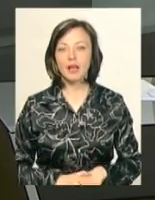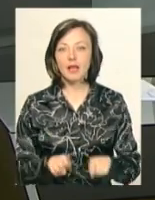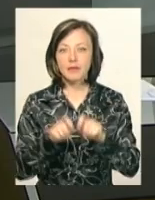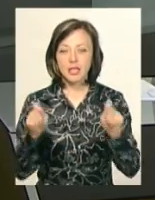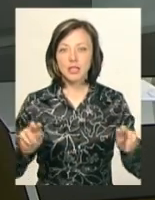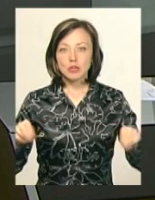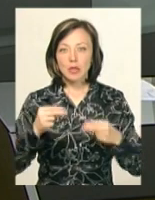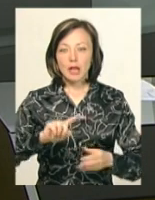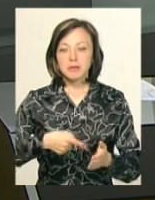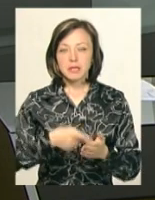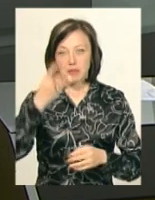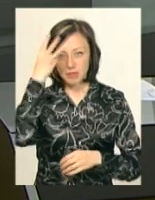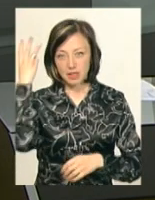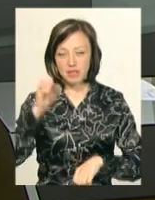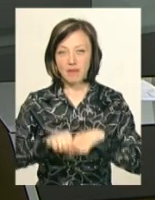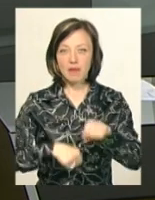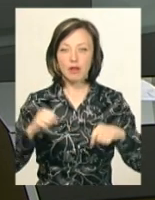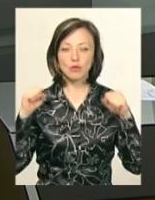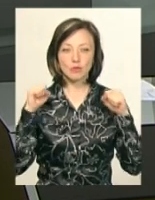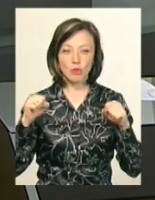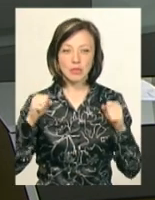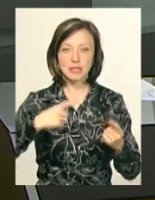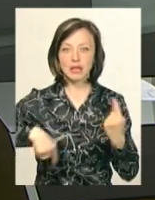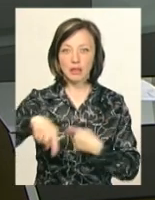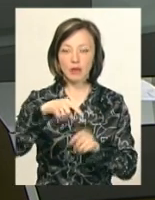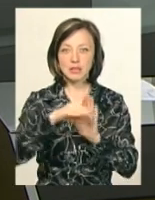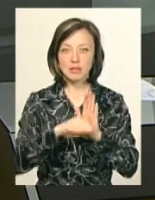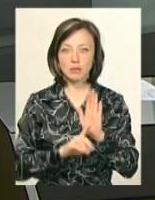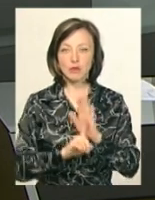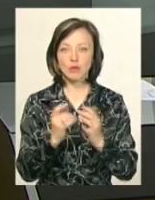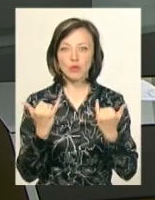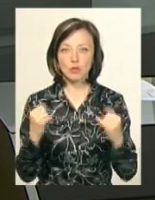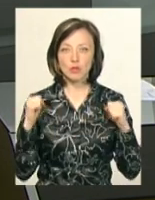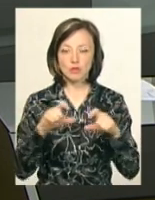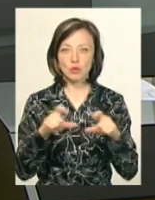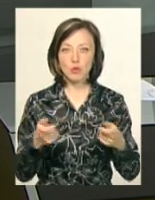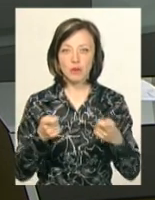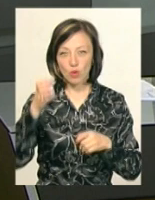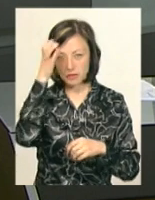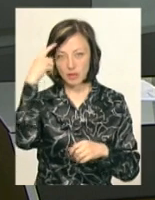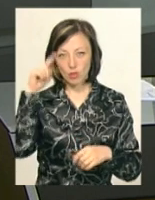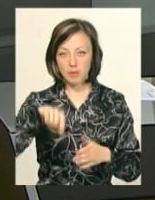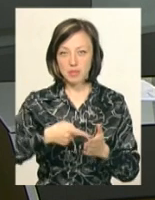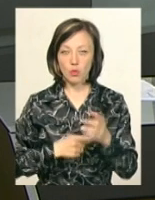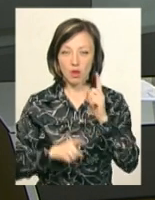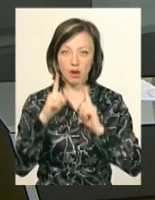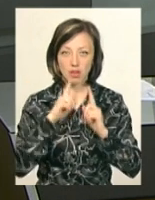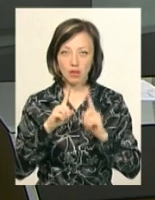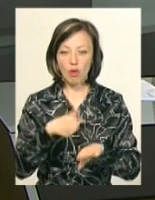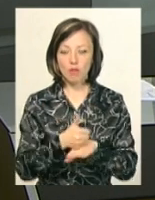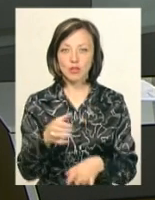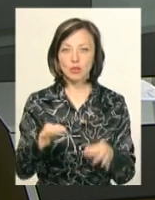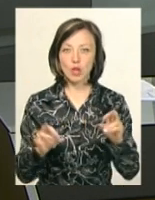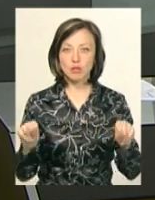Відкритий чемпіонат міста Хмельницького з велоспорту за трековою системою стартував сьогодні в ДЮСШ управління освіти і науки міської ради. Головний